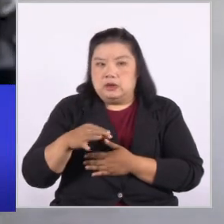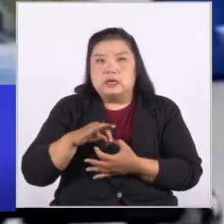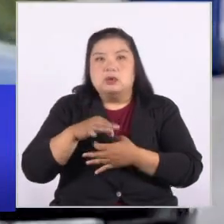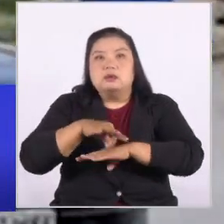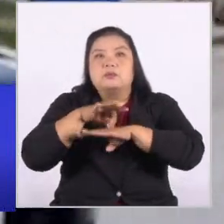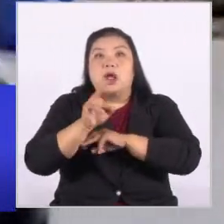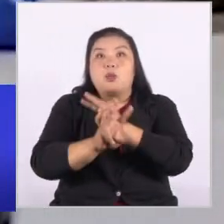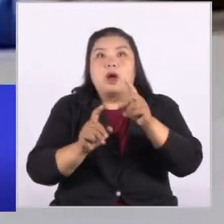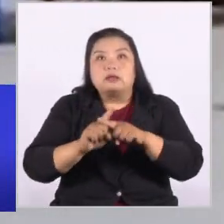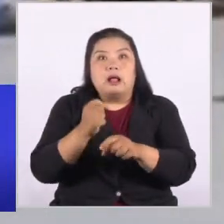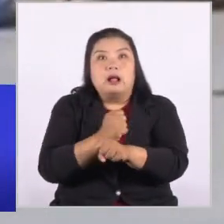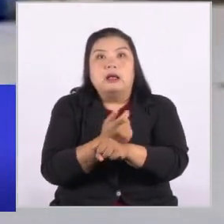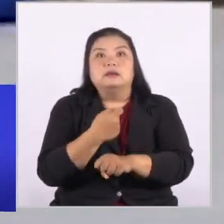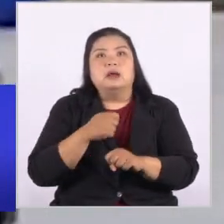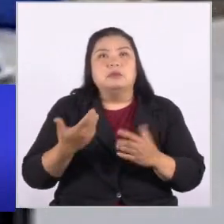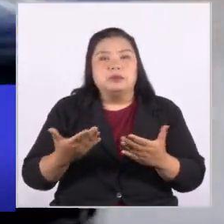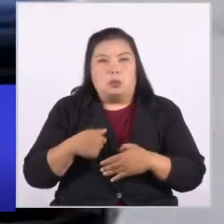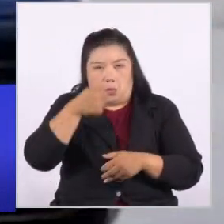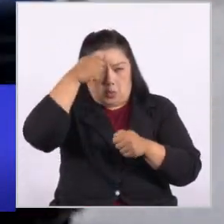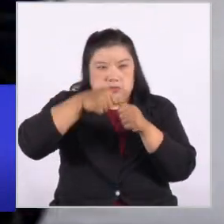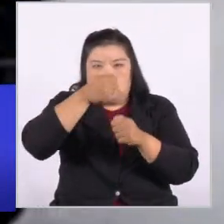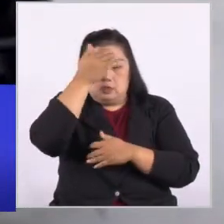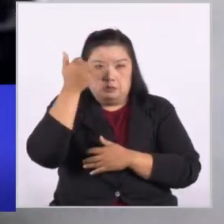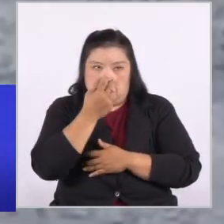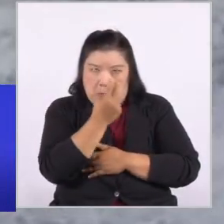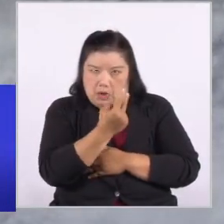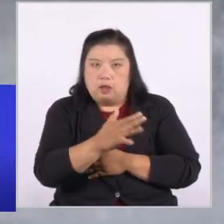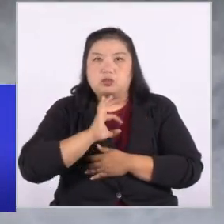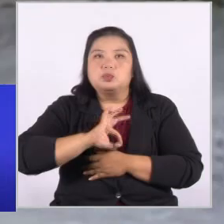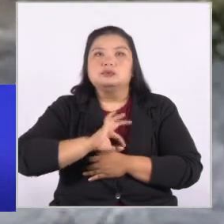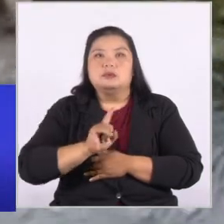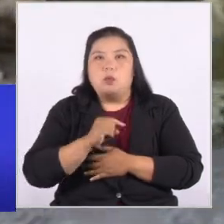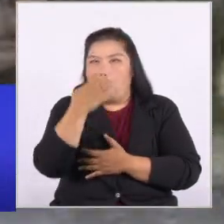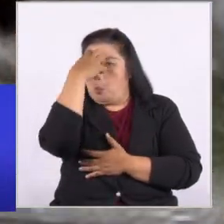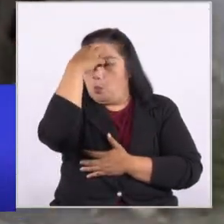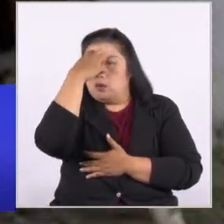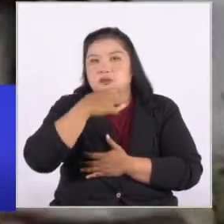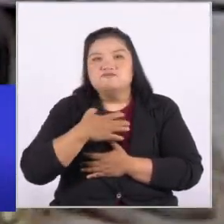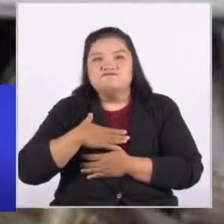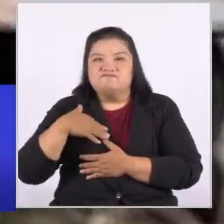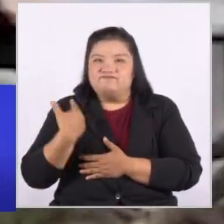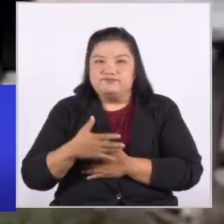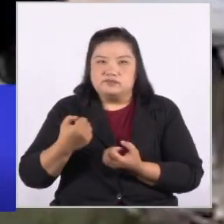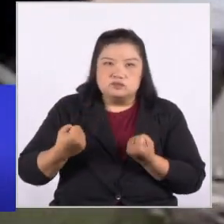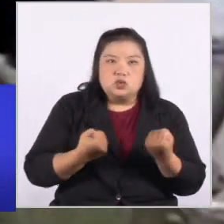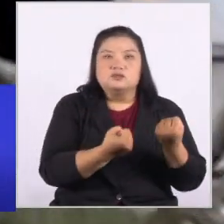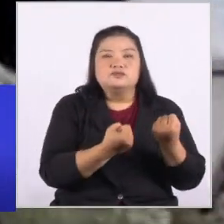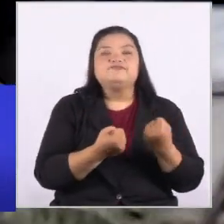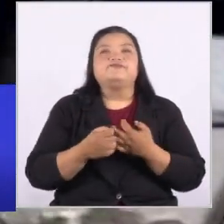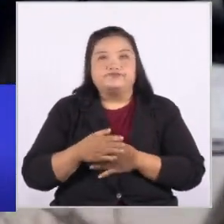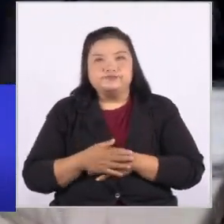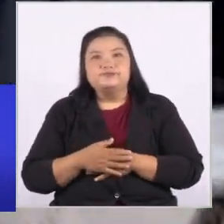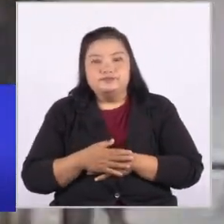ดเชยแต่ไม่ได้ก็เกิดความแค้นฝังใจเมื่อเห็นป้ายก็เลยเนี่ยทนไม่ไหวก็เลยทำลายป้ายเขาว่าอย่างนั้นทีนี้ขณะ